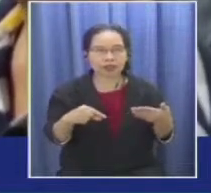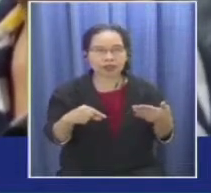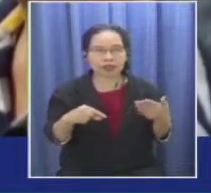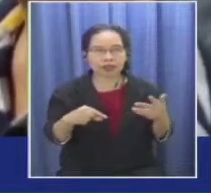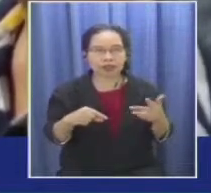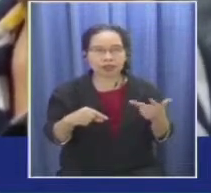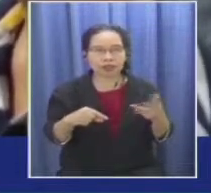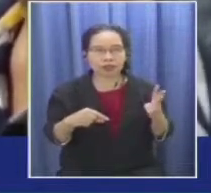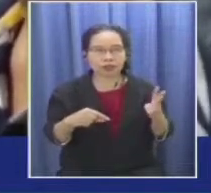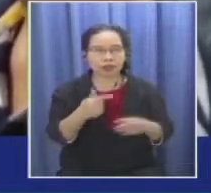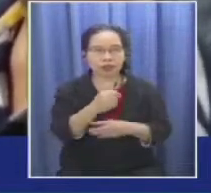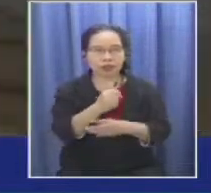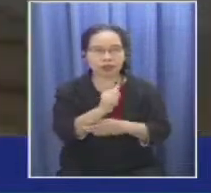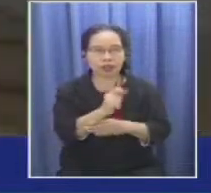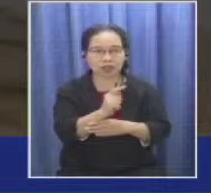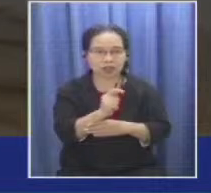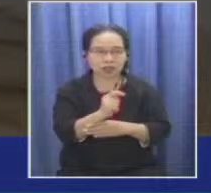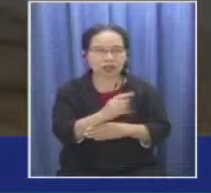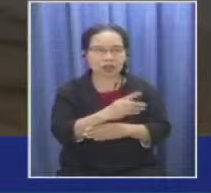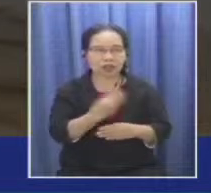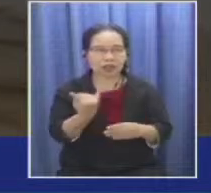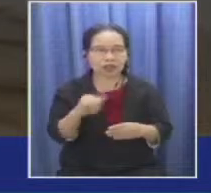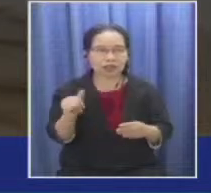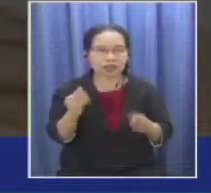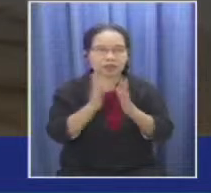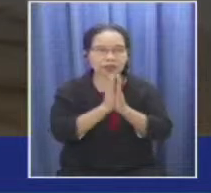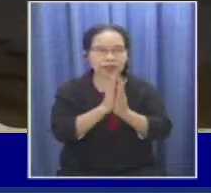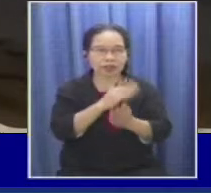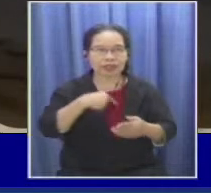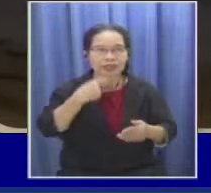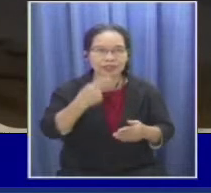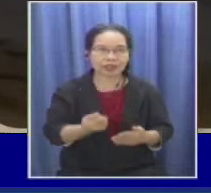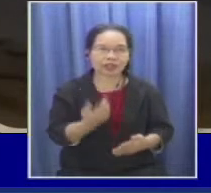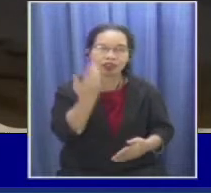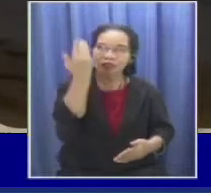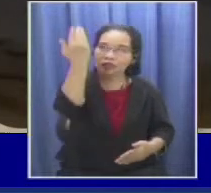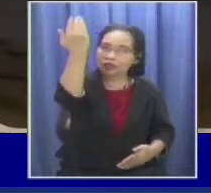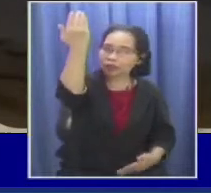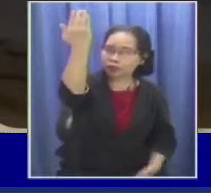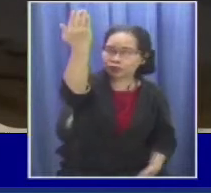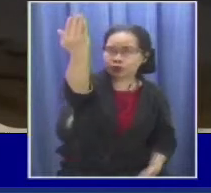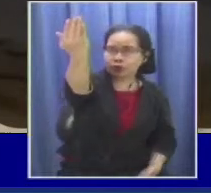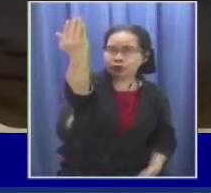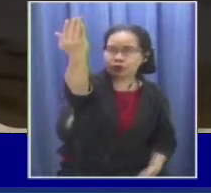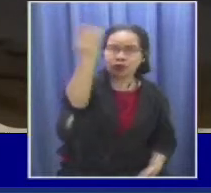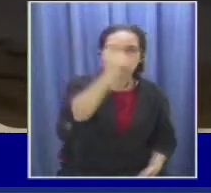ɛma obi besi na nanu enti empire bɛn na wɔn boye